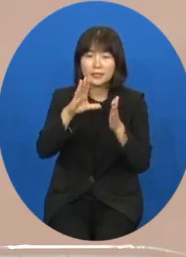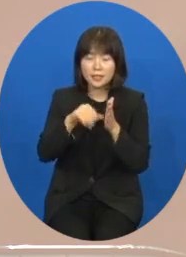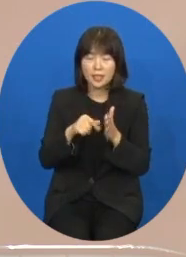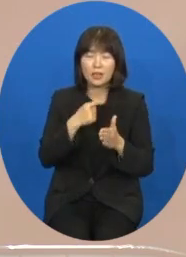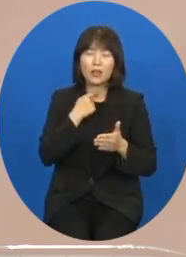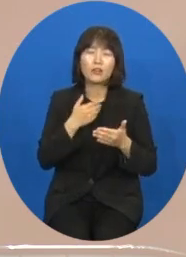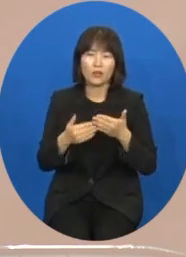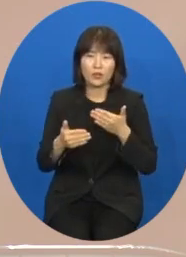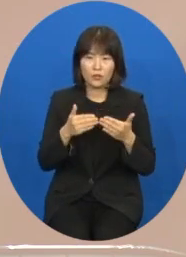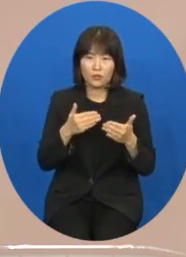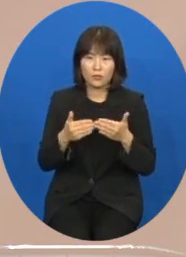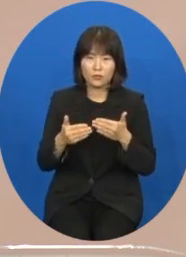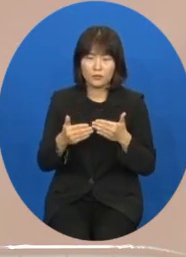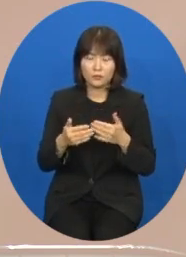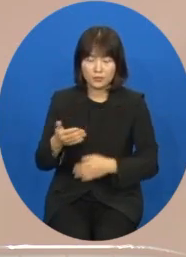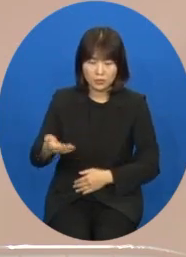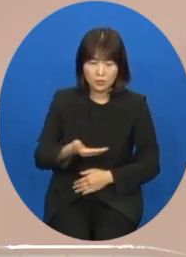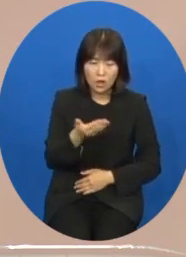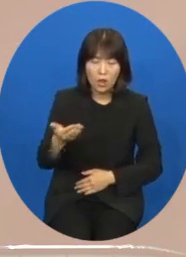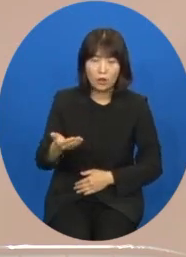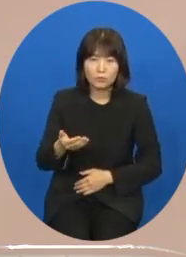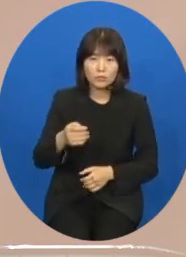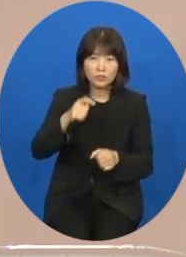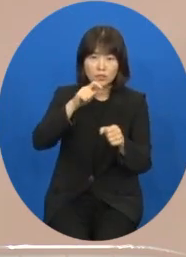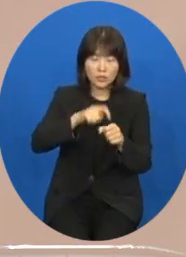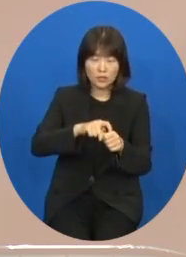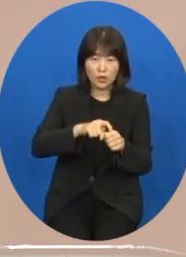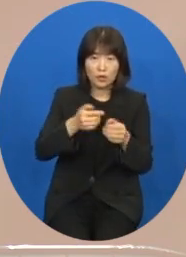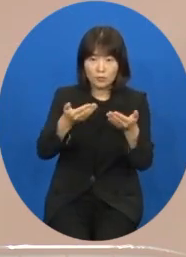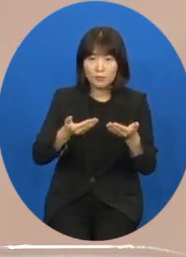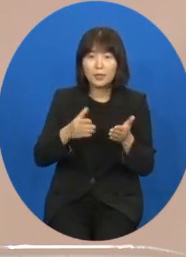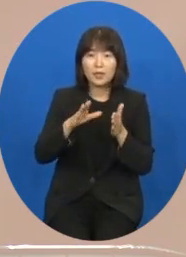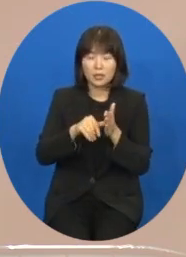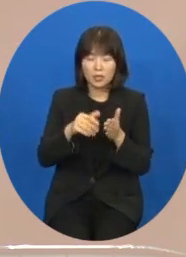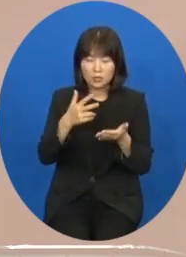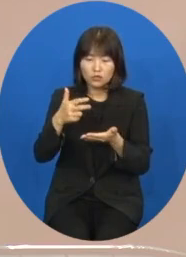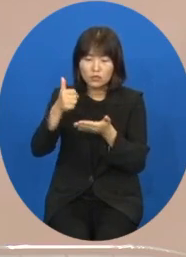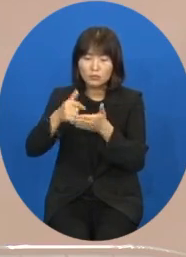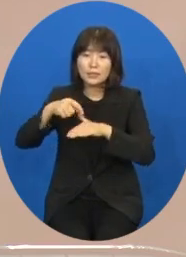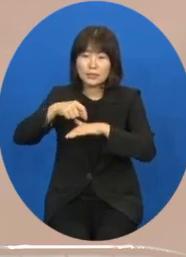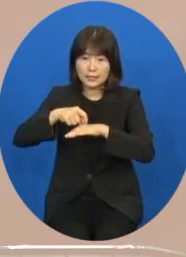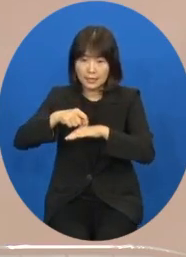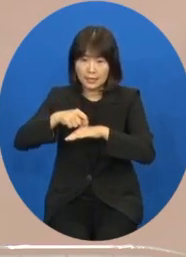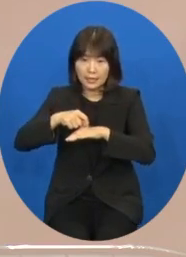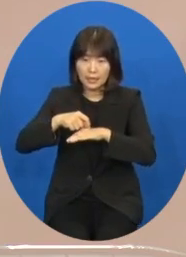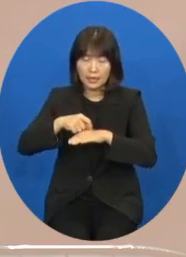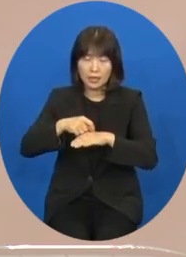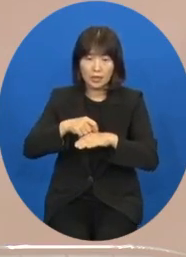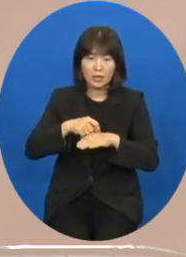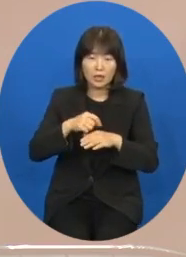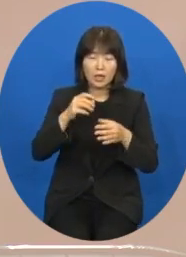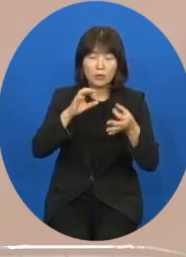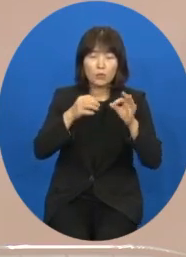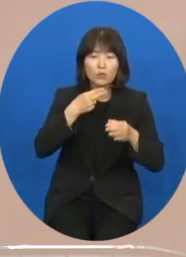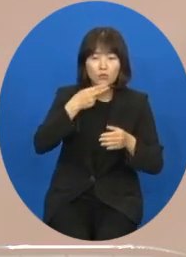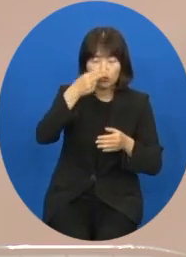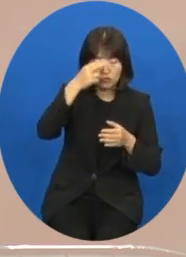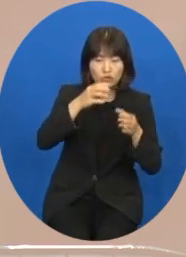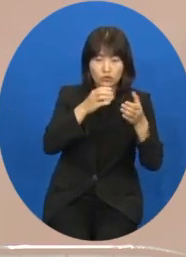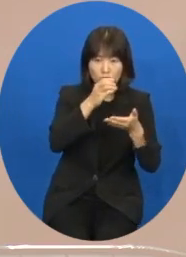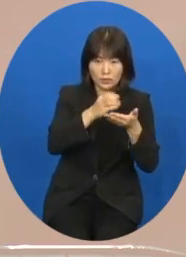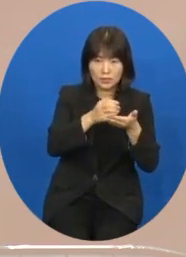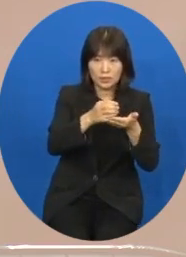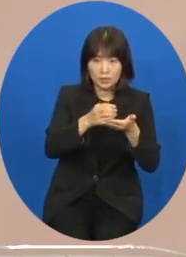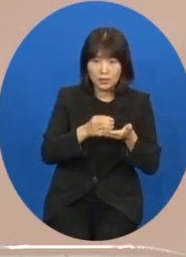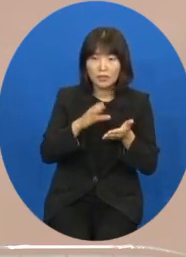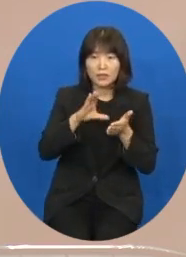겁니다. 여러분 떡을 받을 때 주님의 살입니다. 포도주 잔을 받을 때 주님의